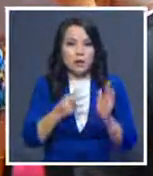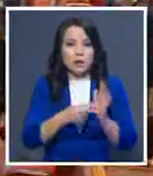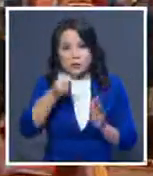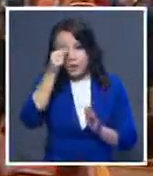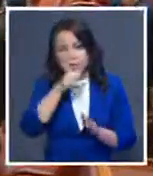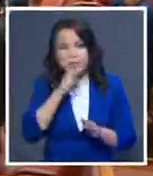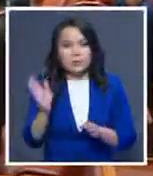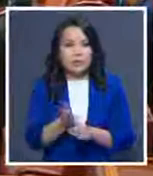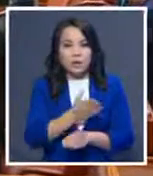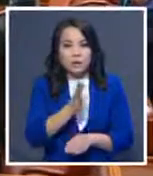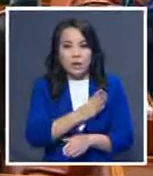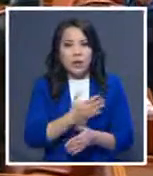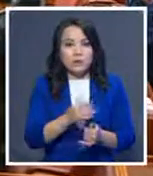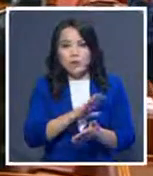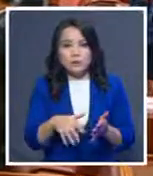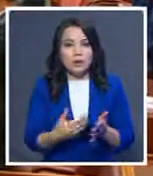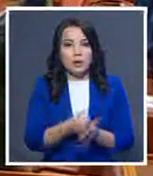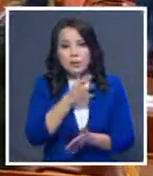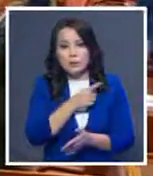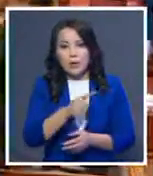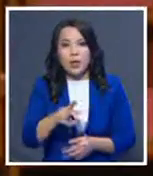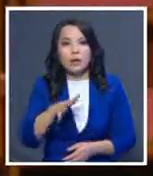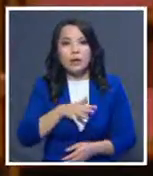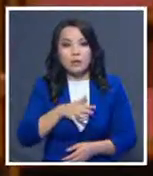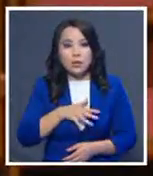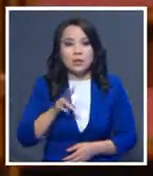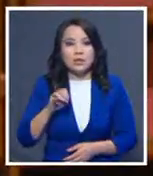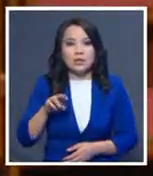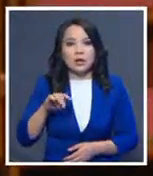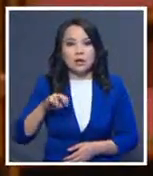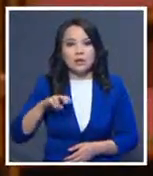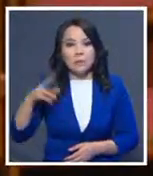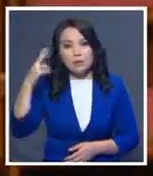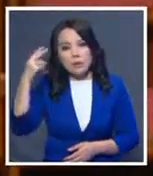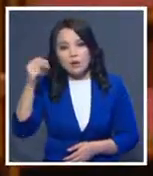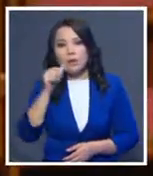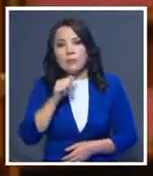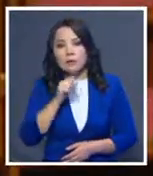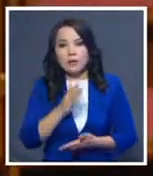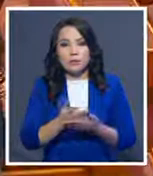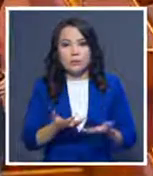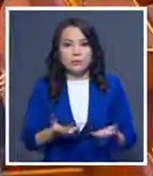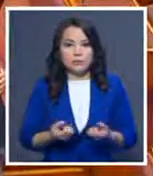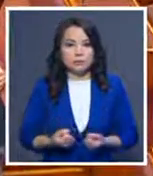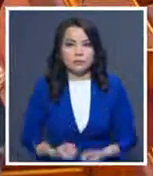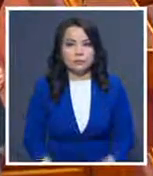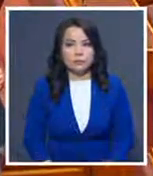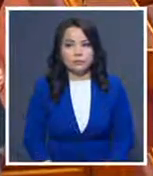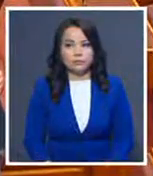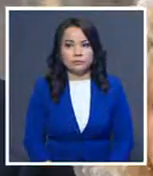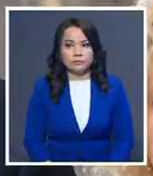өз күшін жойған. Бірақ содан бері мұндай заңды Канада, Нидерланды және Бельгия қабылдаған екен.